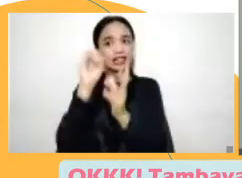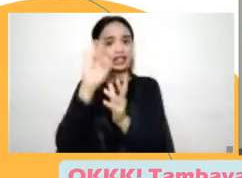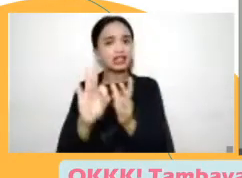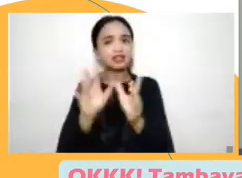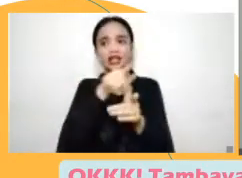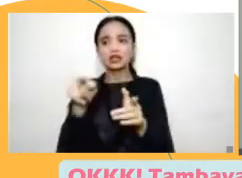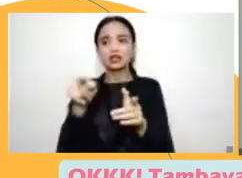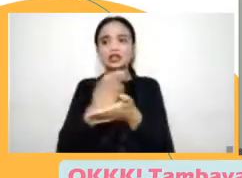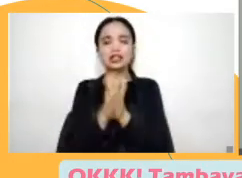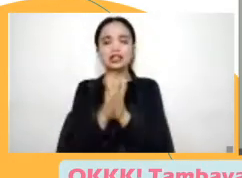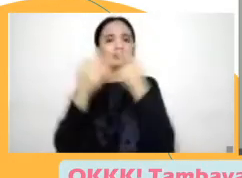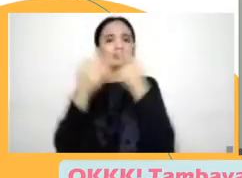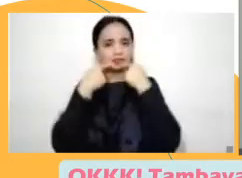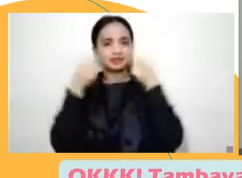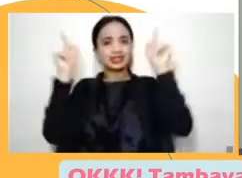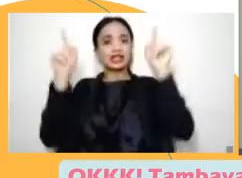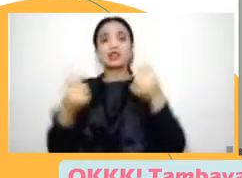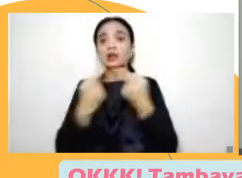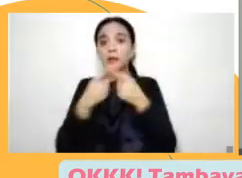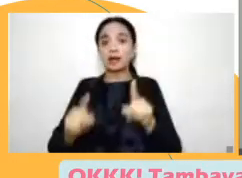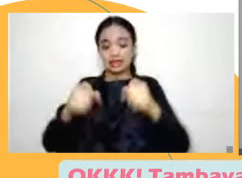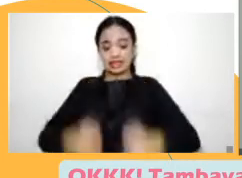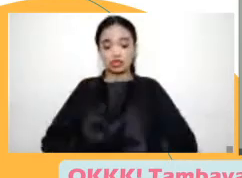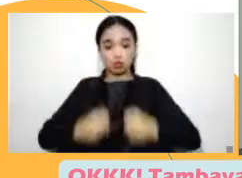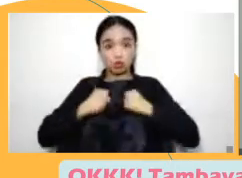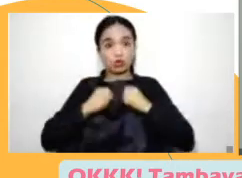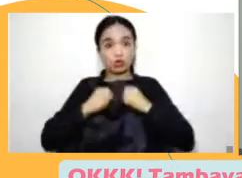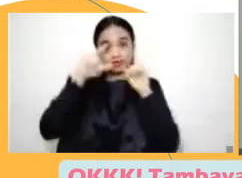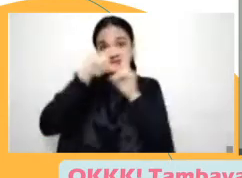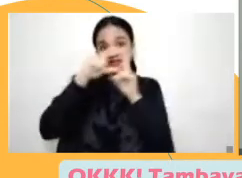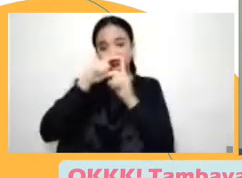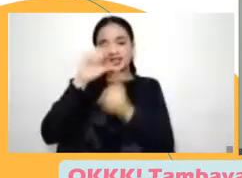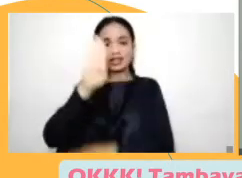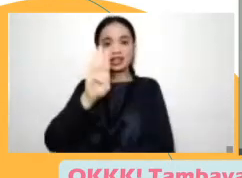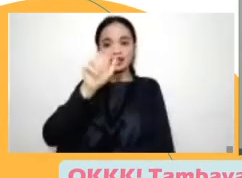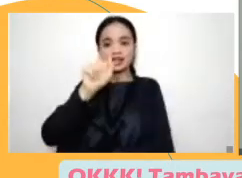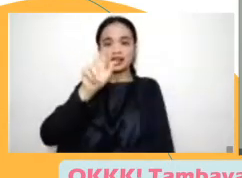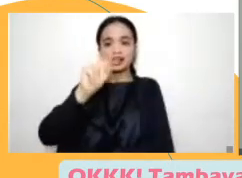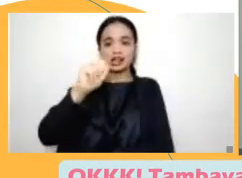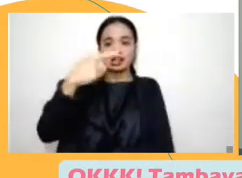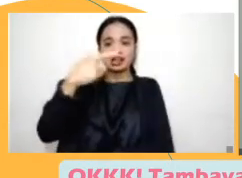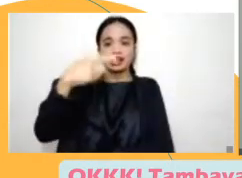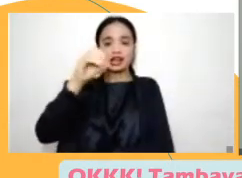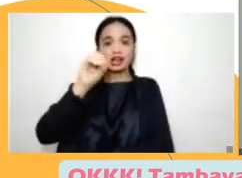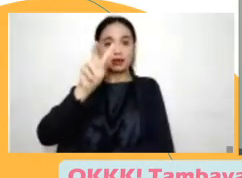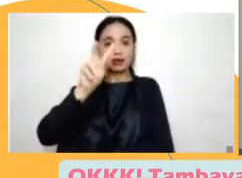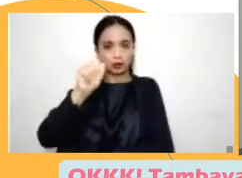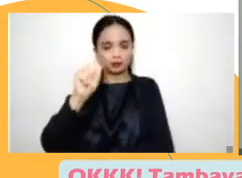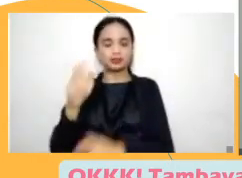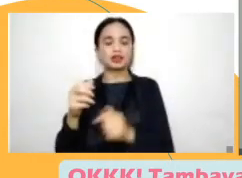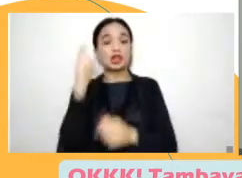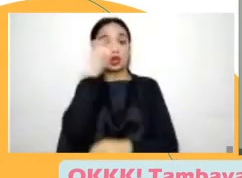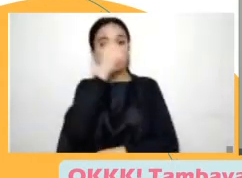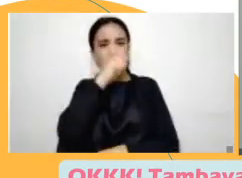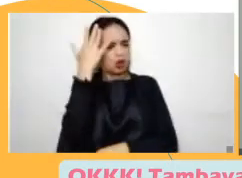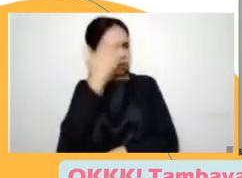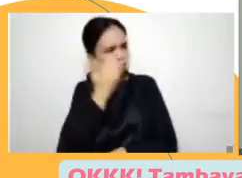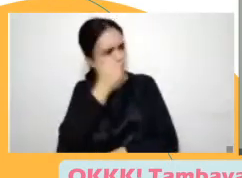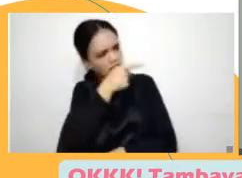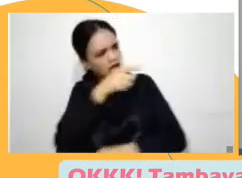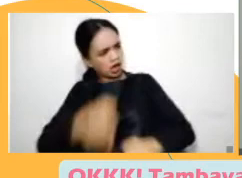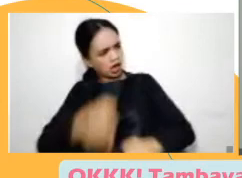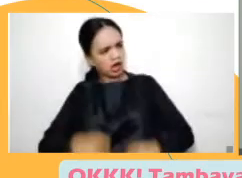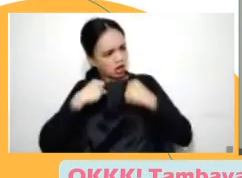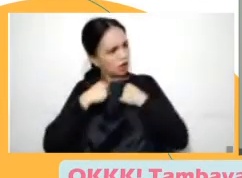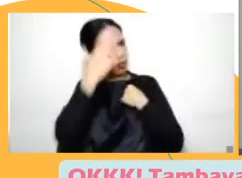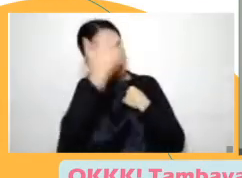nagtatrive. Pero yung salitang bangon kasi, no? Presupposes dapa. Di ba? Kasi bakit ka bumabangon? Di ba?